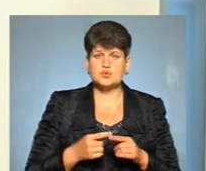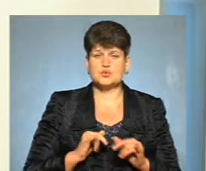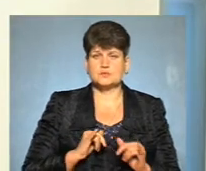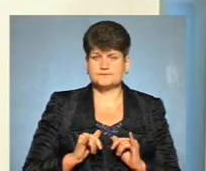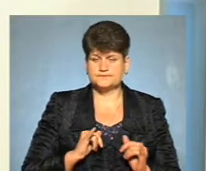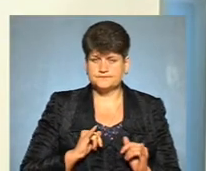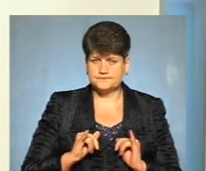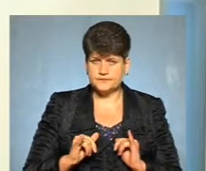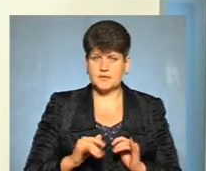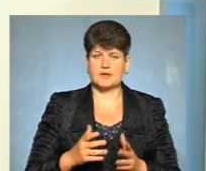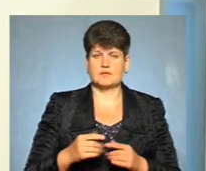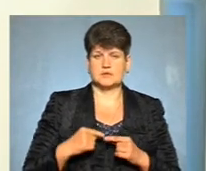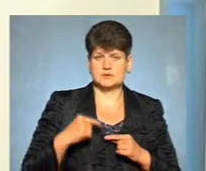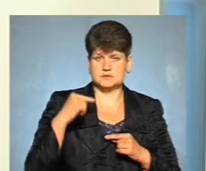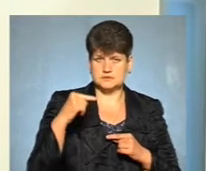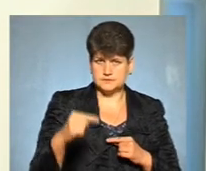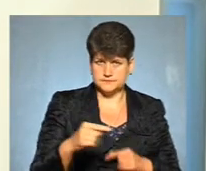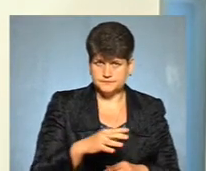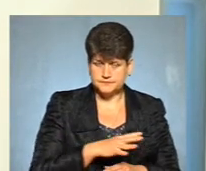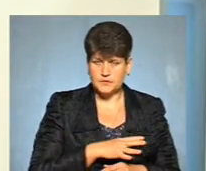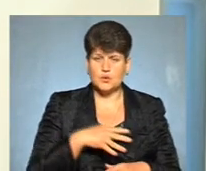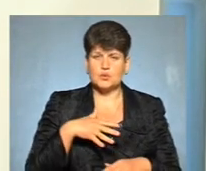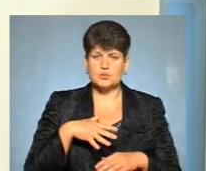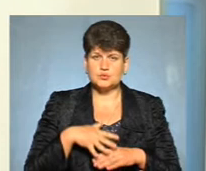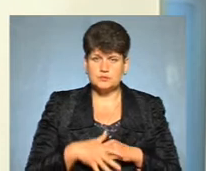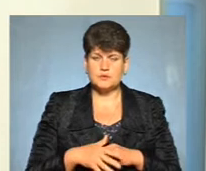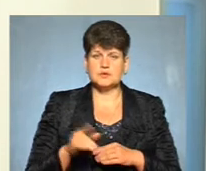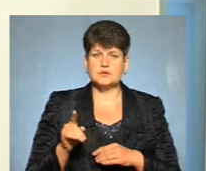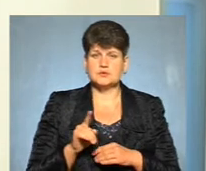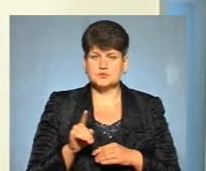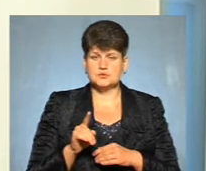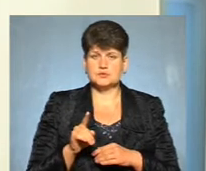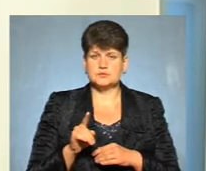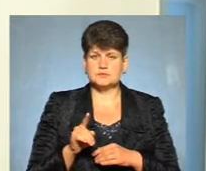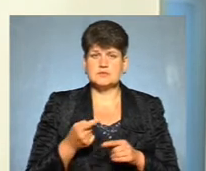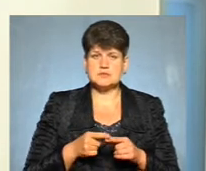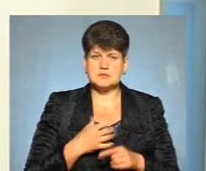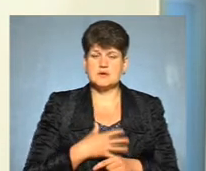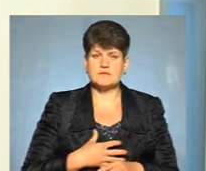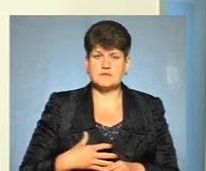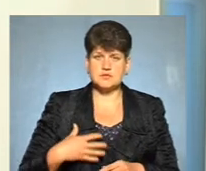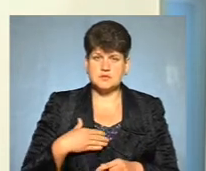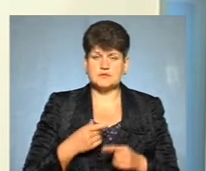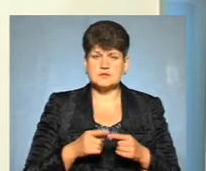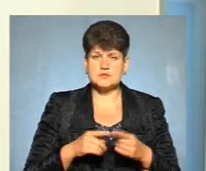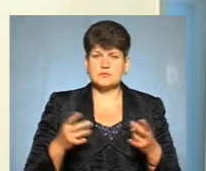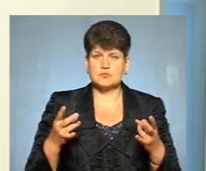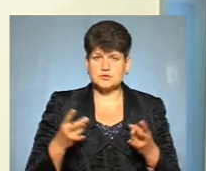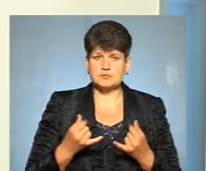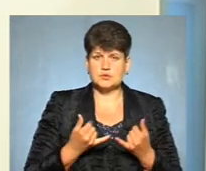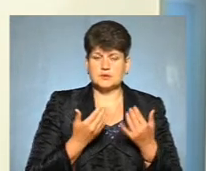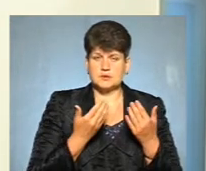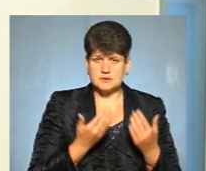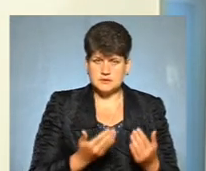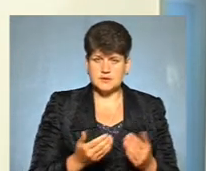вони тримали дистанцію, вони розуміли, що це важливо і це потрібно в першу чергу для них. Ну